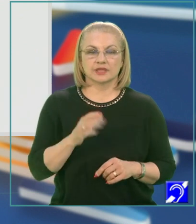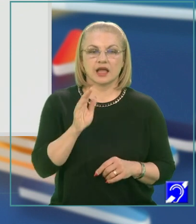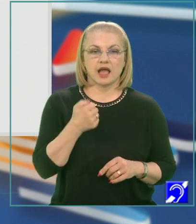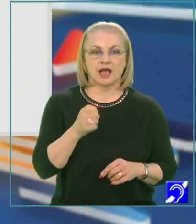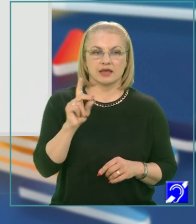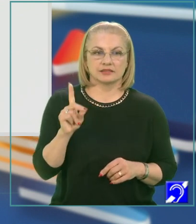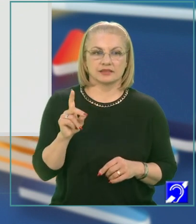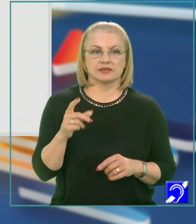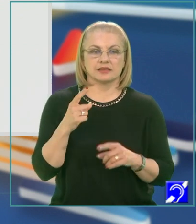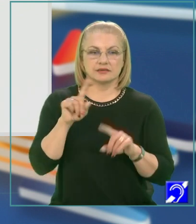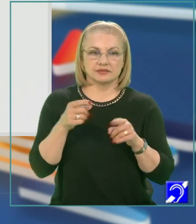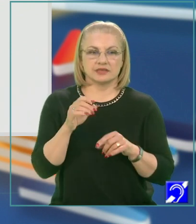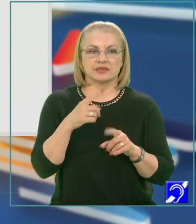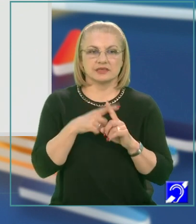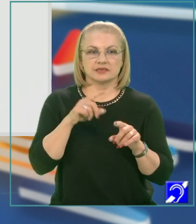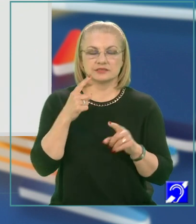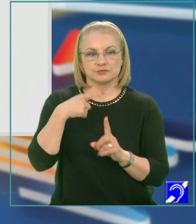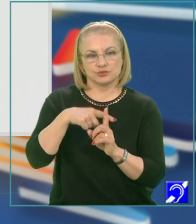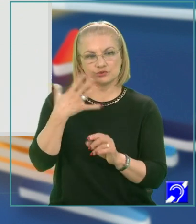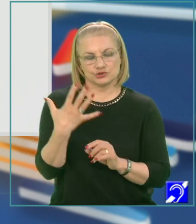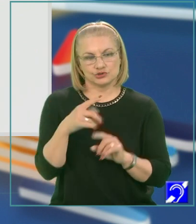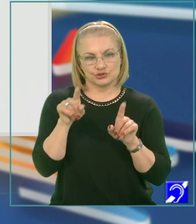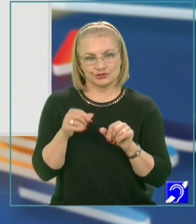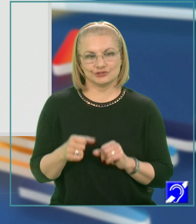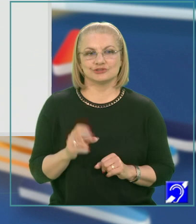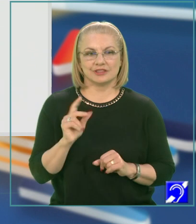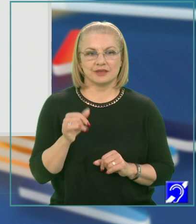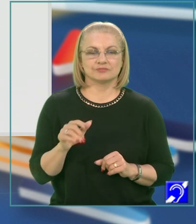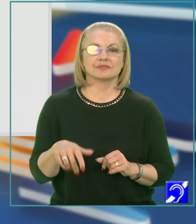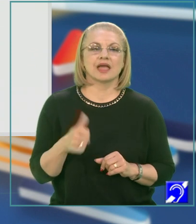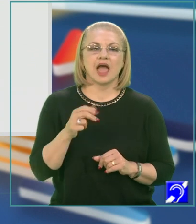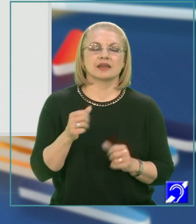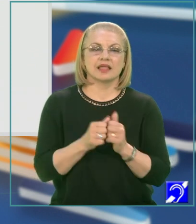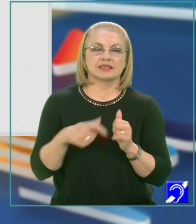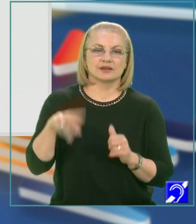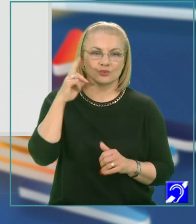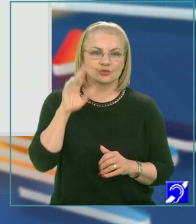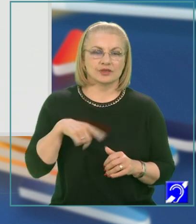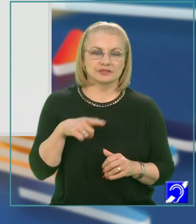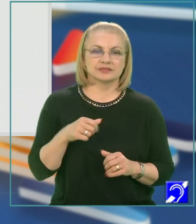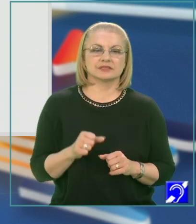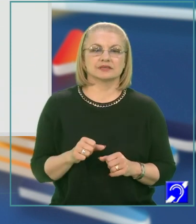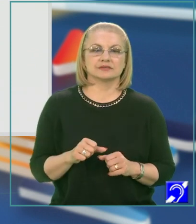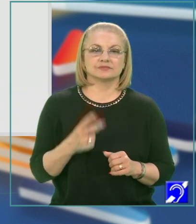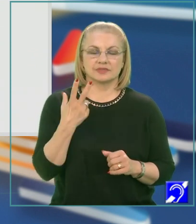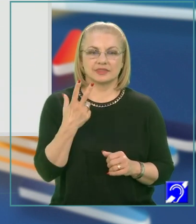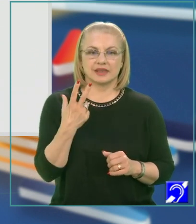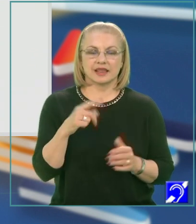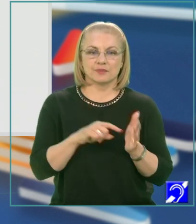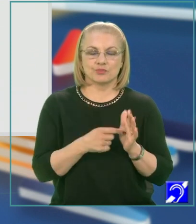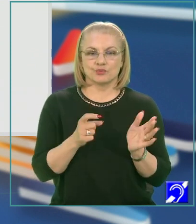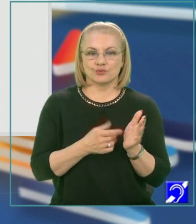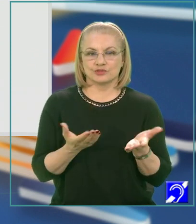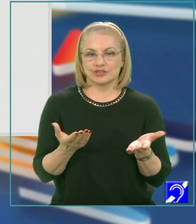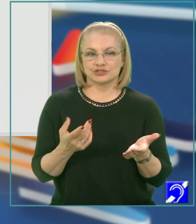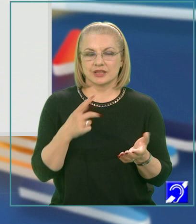plus 5 decametri, deci o problemă literală, dacă vreți. Area terenului o cunoaștem și sunt trei puncte pe care ni se